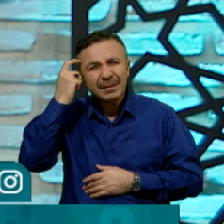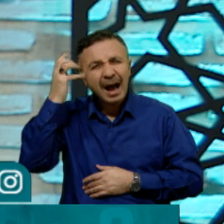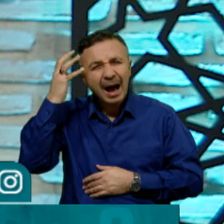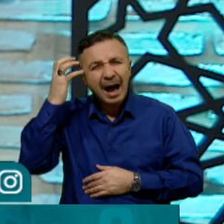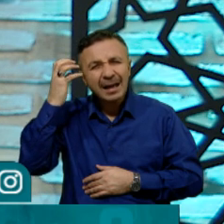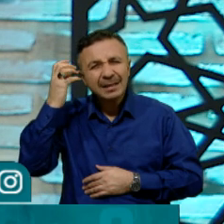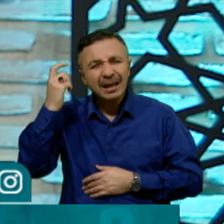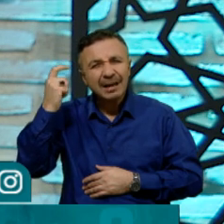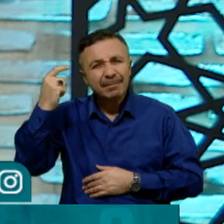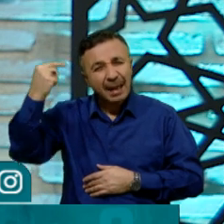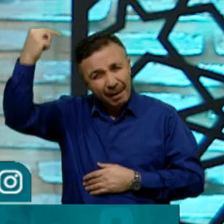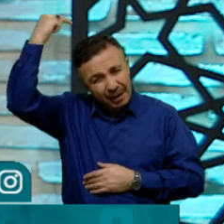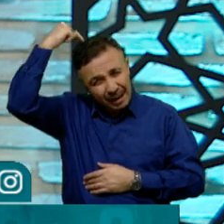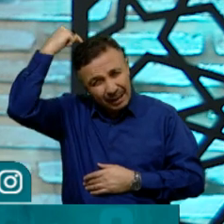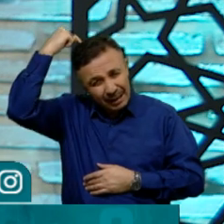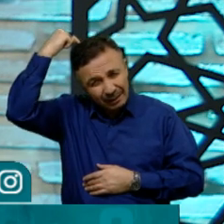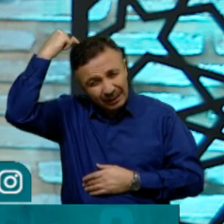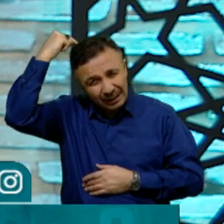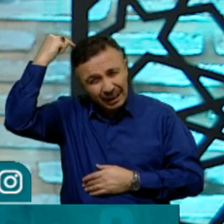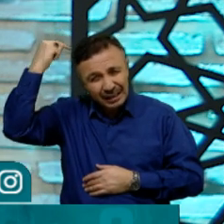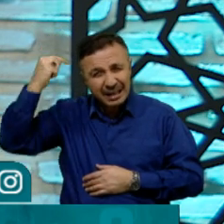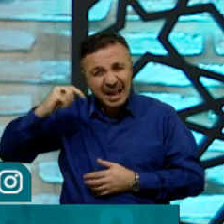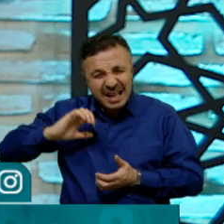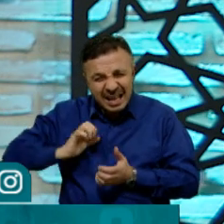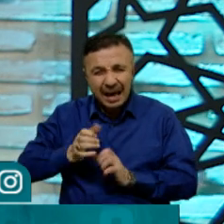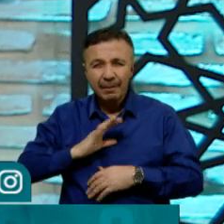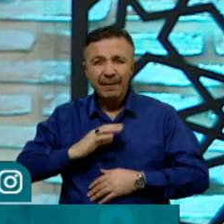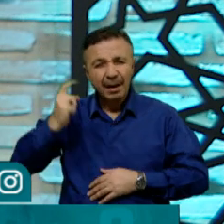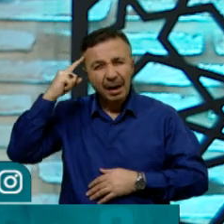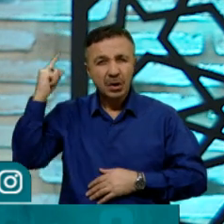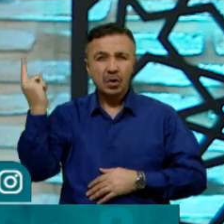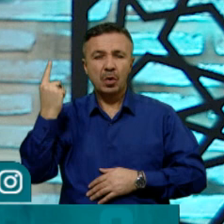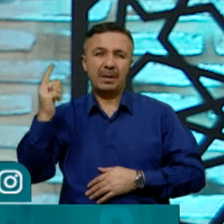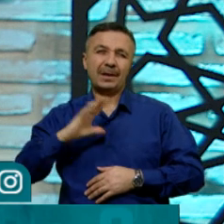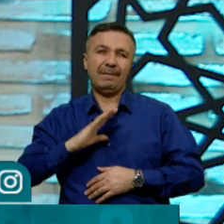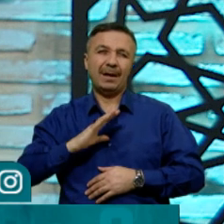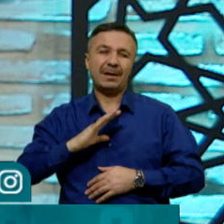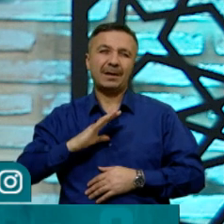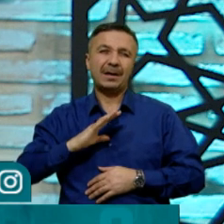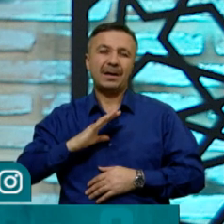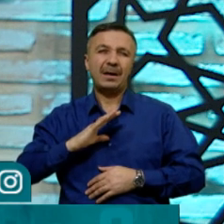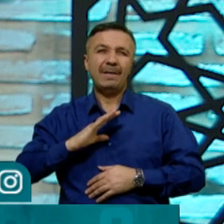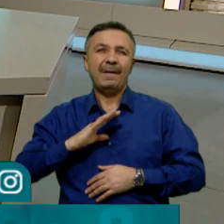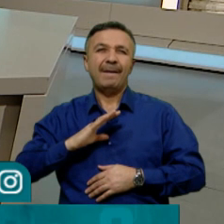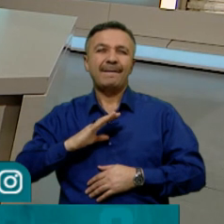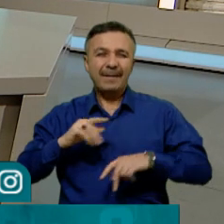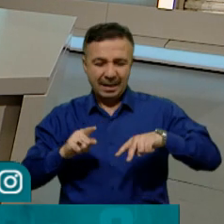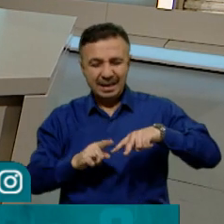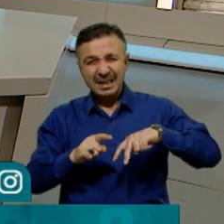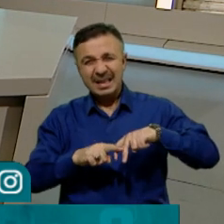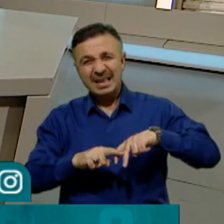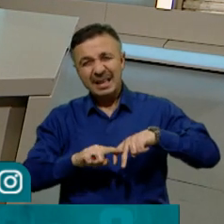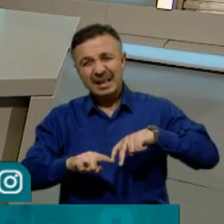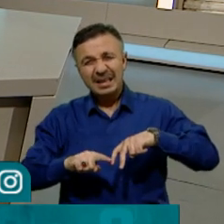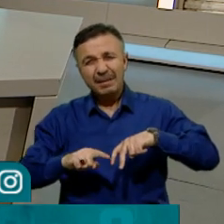daralma var Ondan dolayı baş var ben de ondan bizden aşağıda ayaklarımda uyu şu Valla